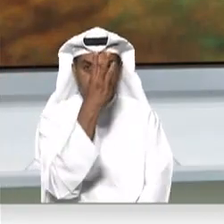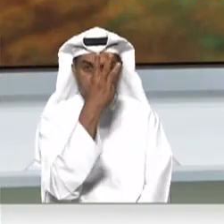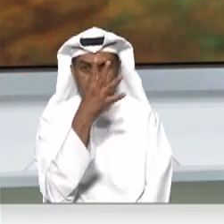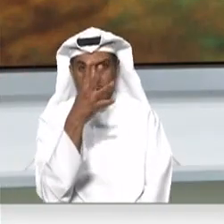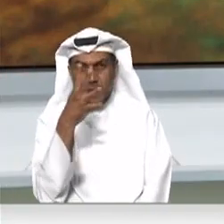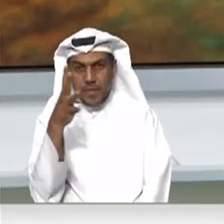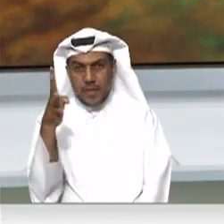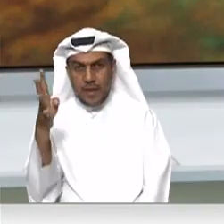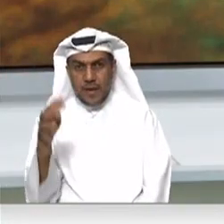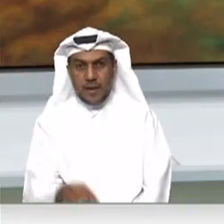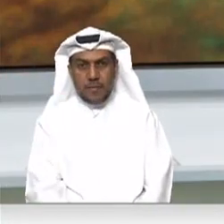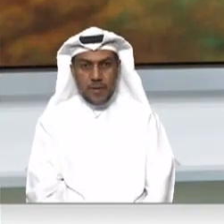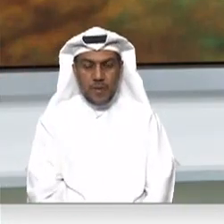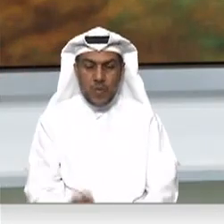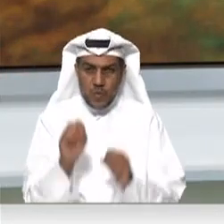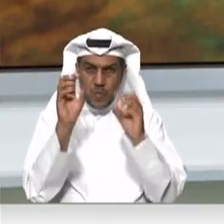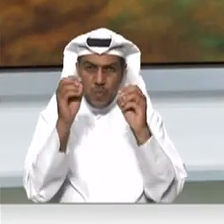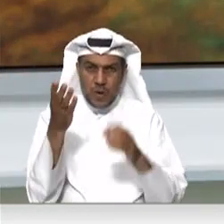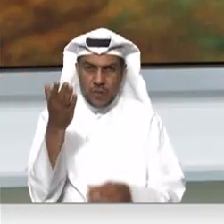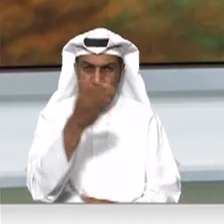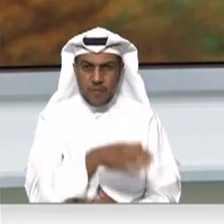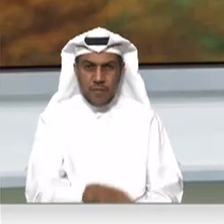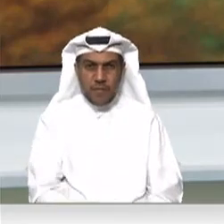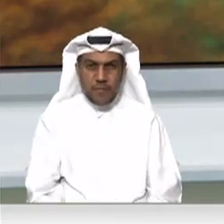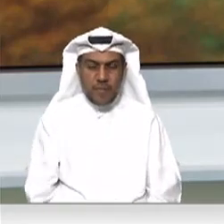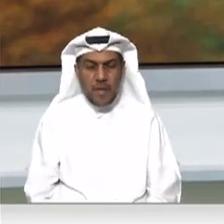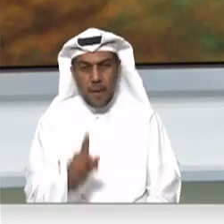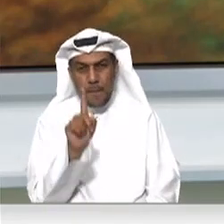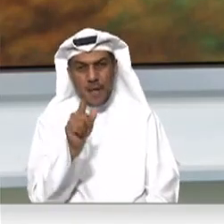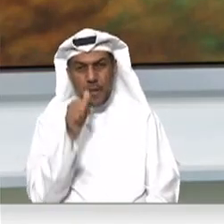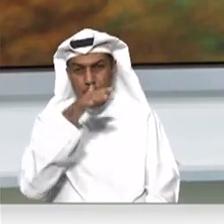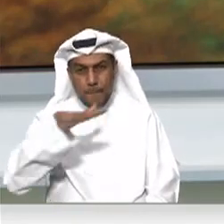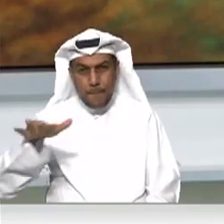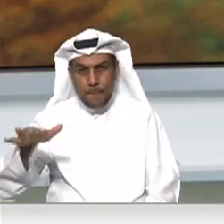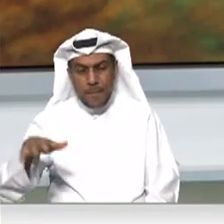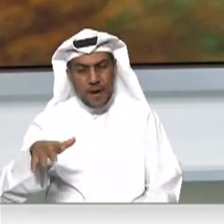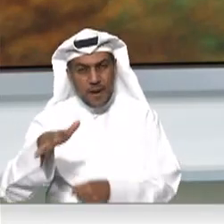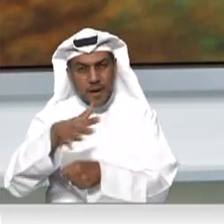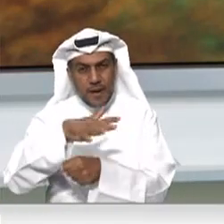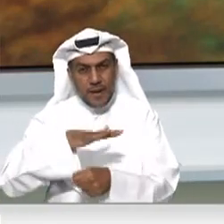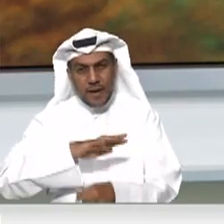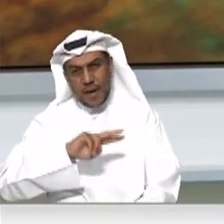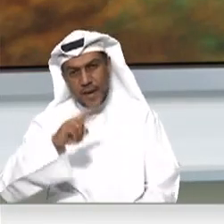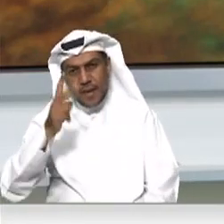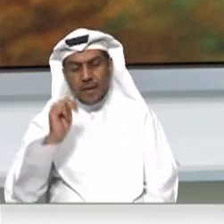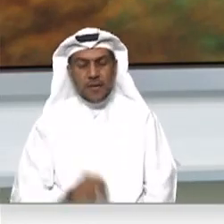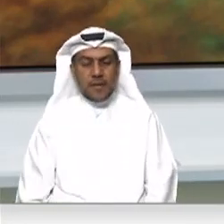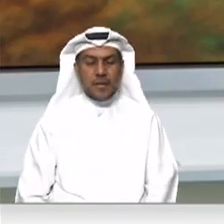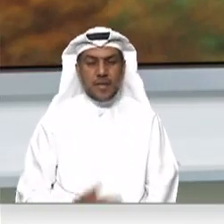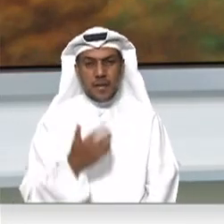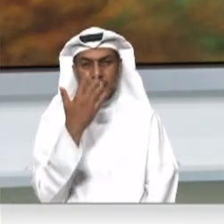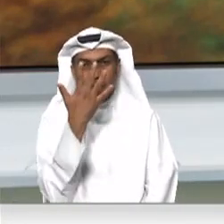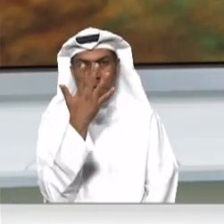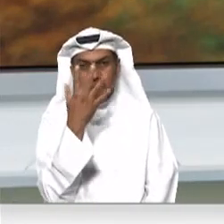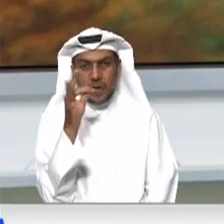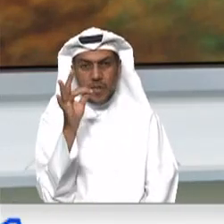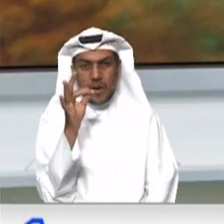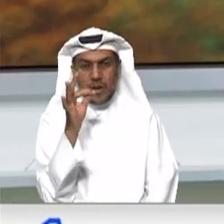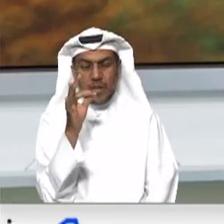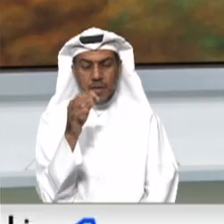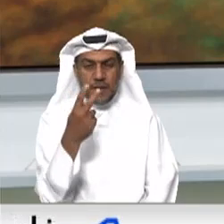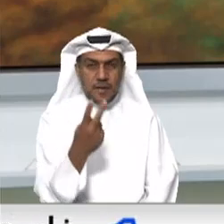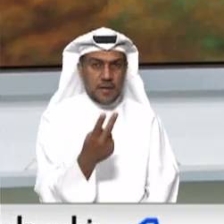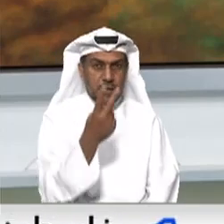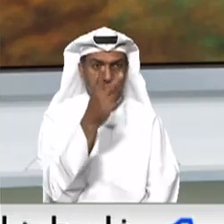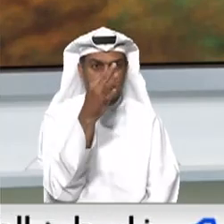درجه مئويه في اغلب المناطق باستثناء المناطق الساحليه والجزر تتراوح درجات الحراره هناك ما بين ال35 الى